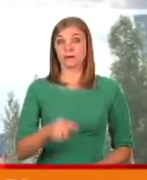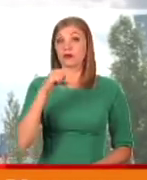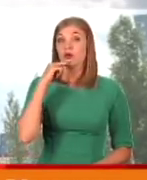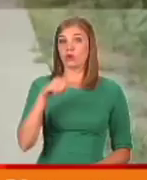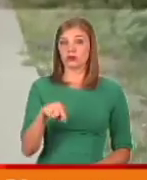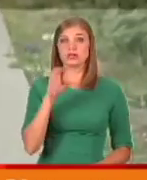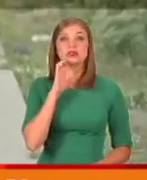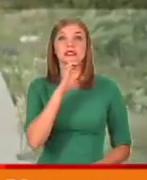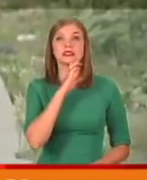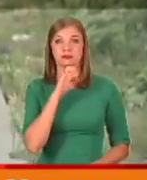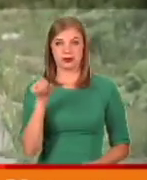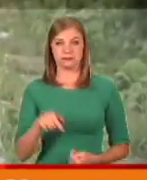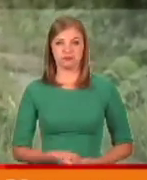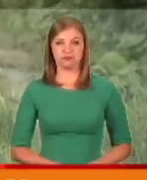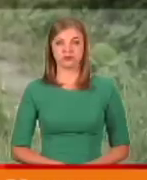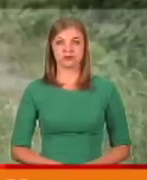Росія, Сибір, Нижньовартовськ.